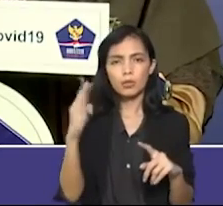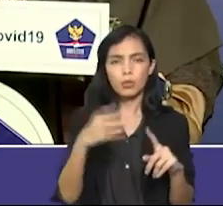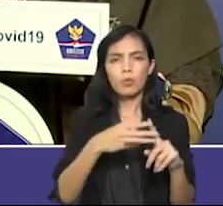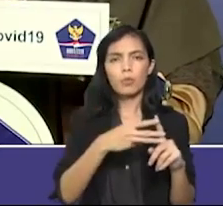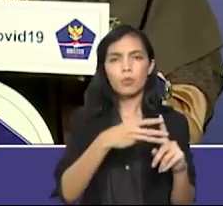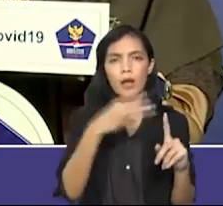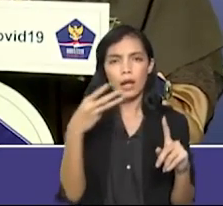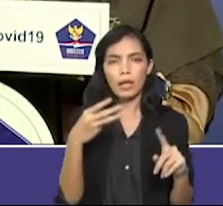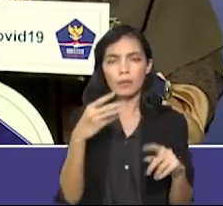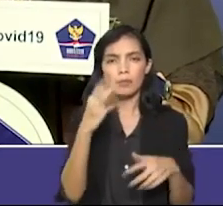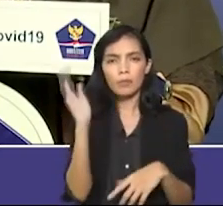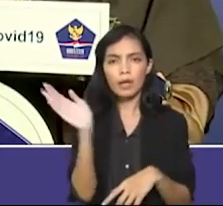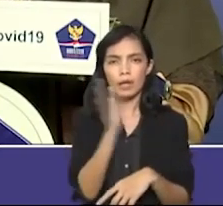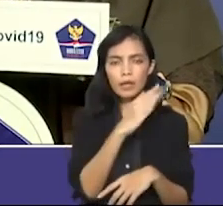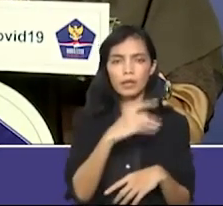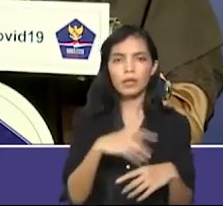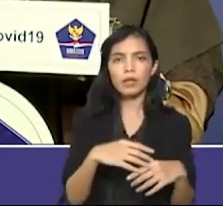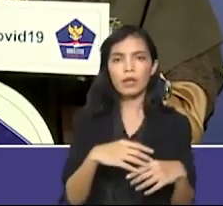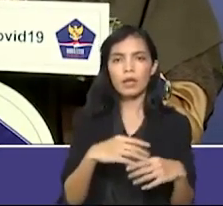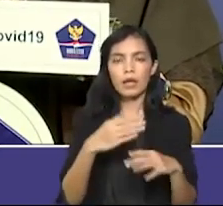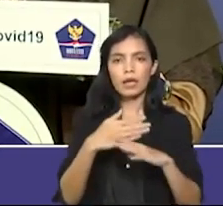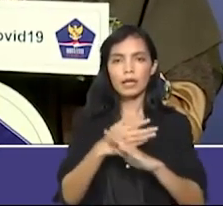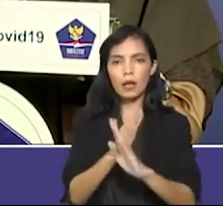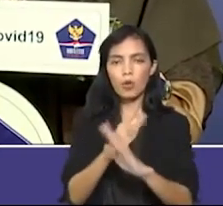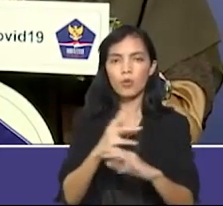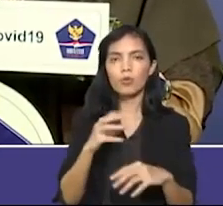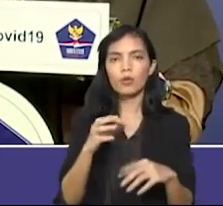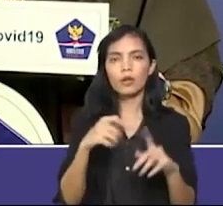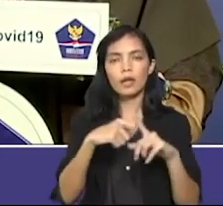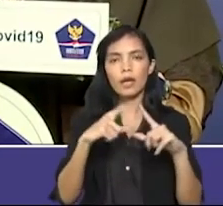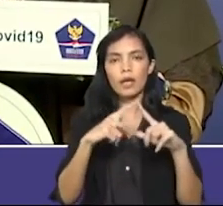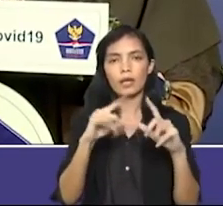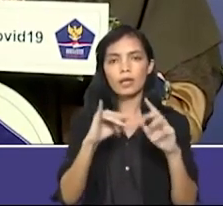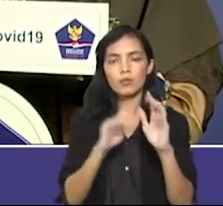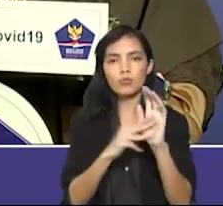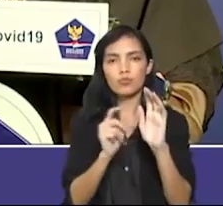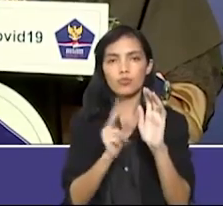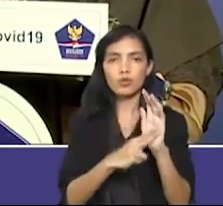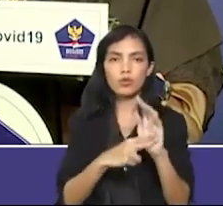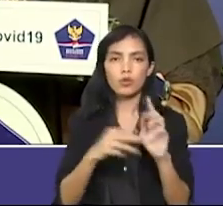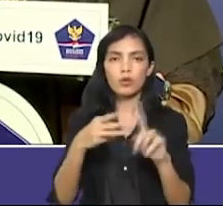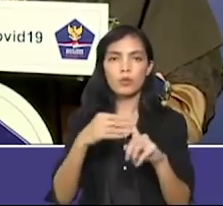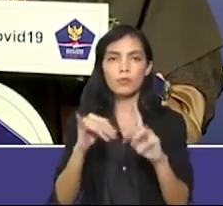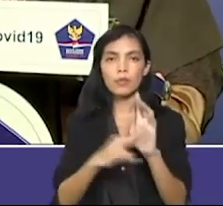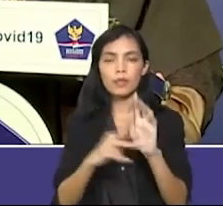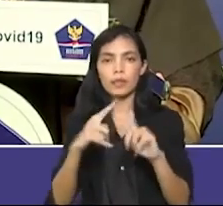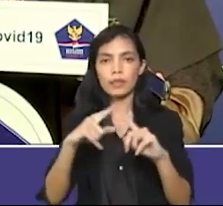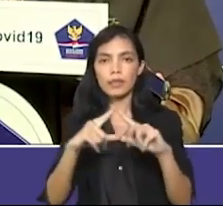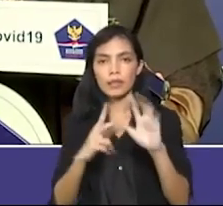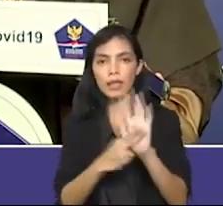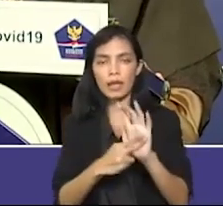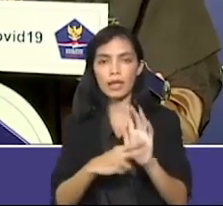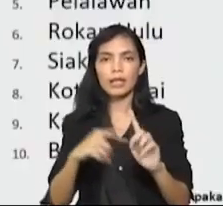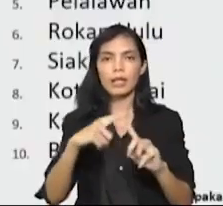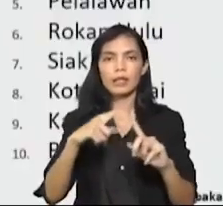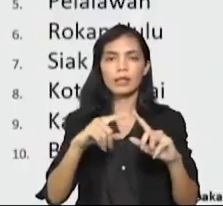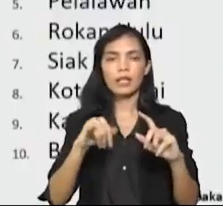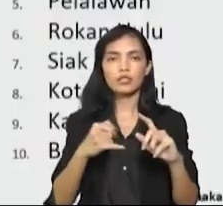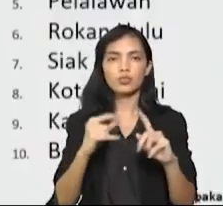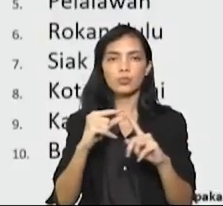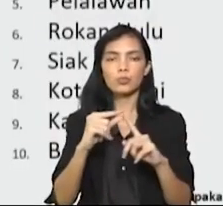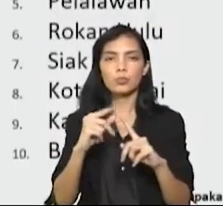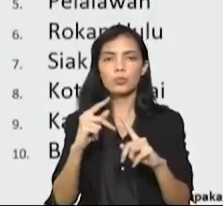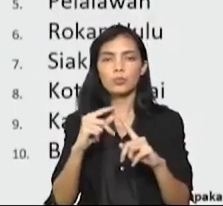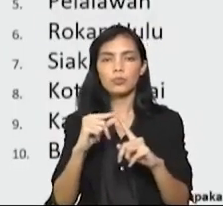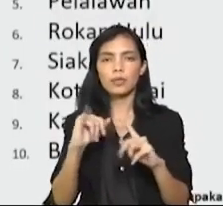Barat Provinsi Kepulauan Riau Karimun Bintan Kota Tanjungpinang Provinsi Jambi